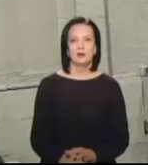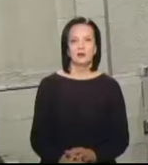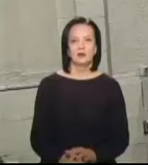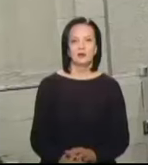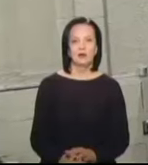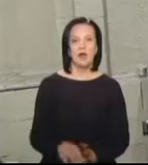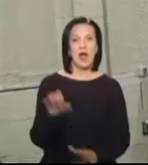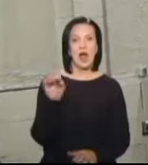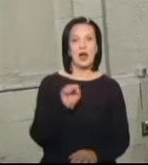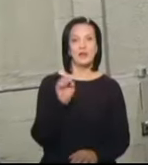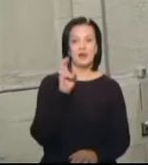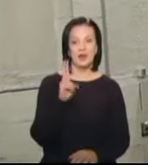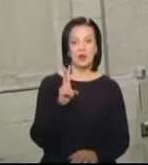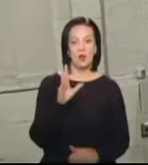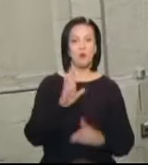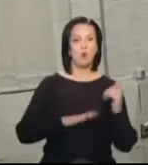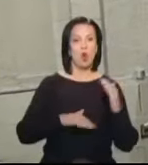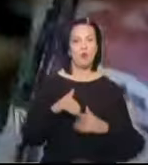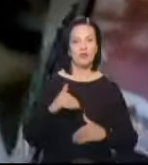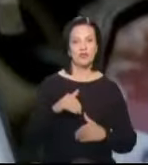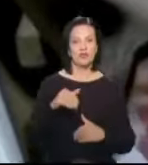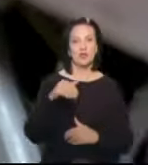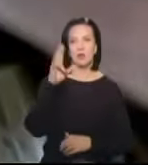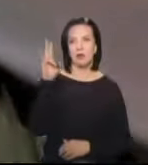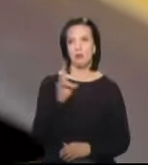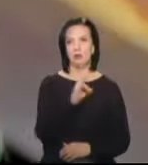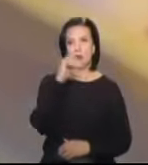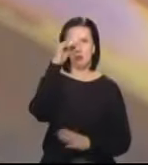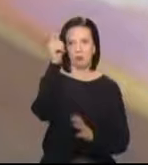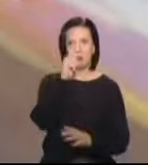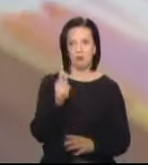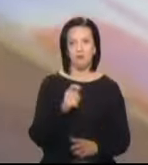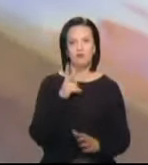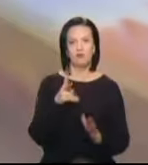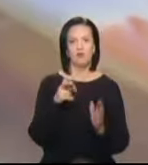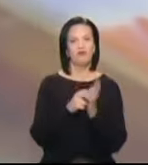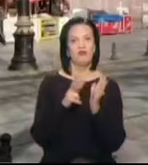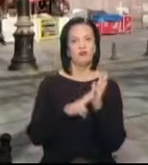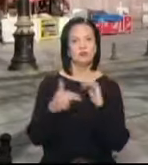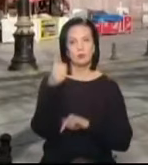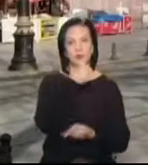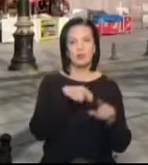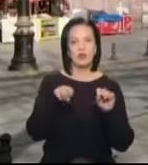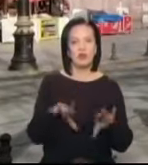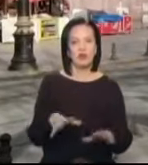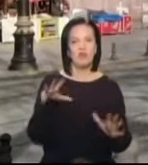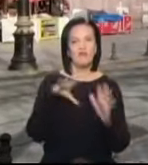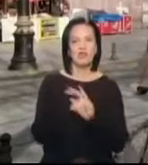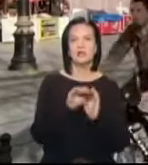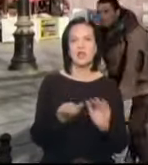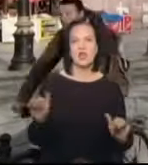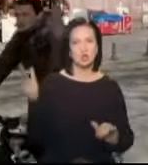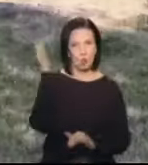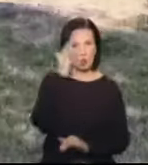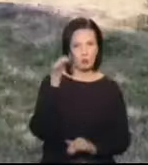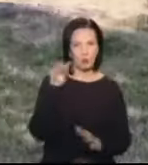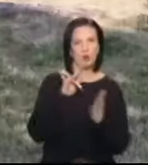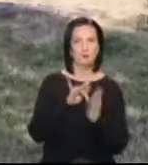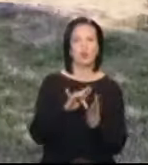Андрій Ковалик – професійний іконописець. Однак у 2018 році вирішив втілити дитячу мрію –